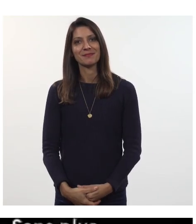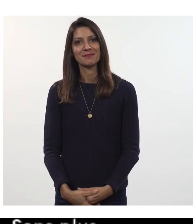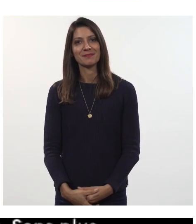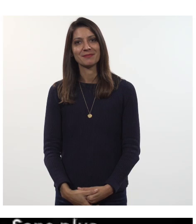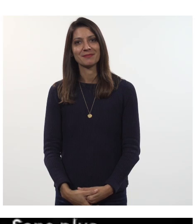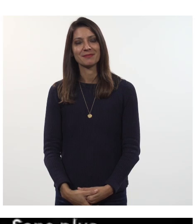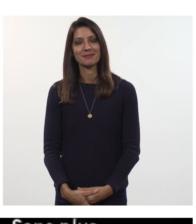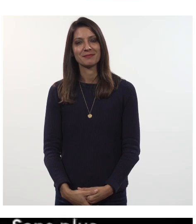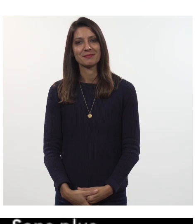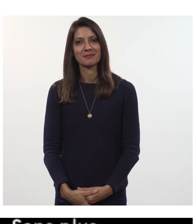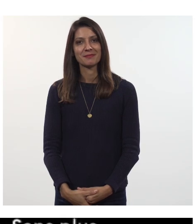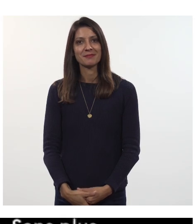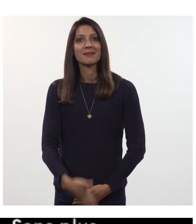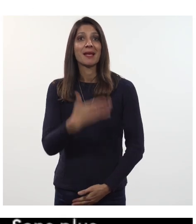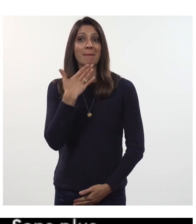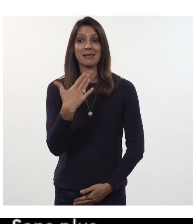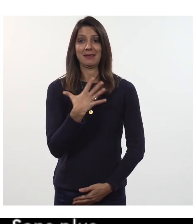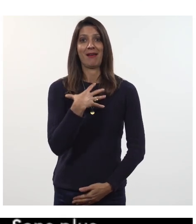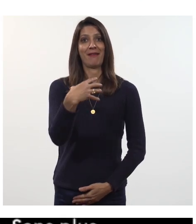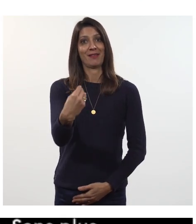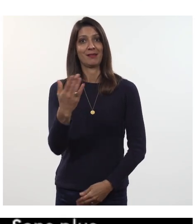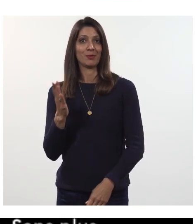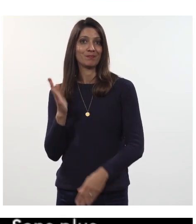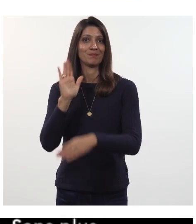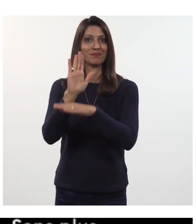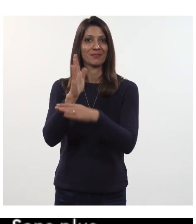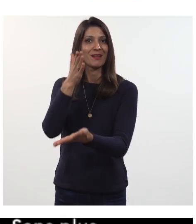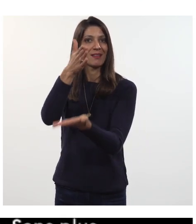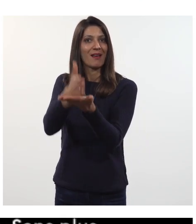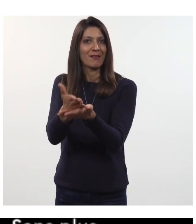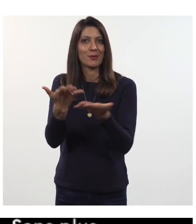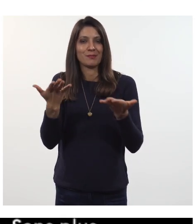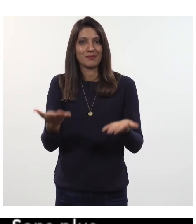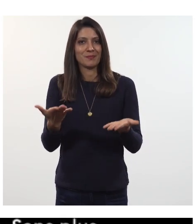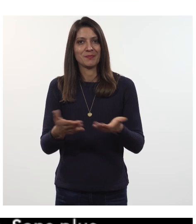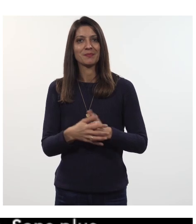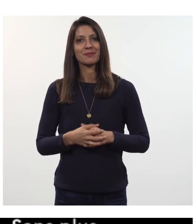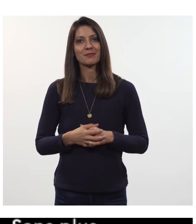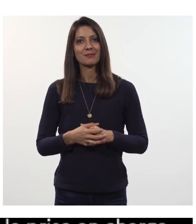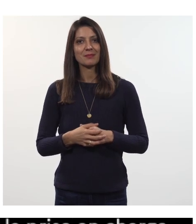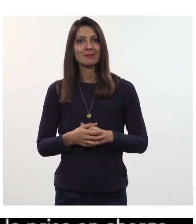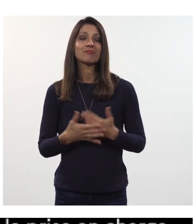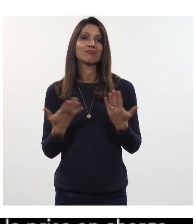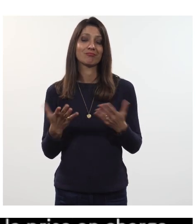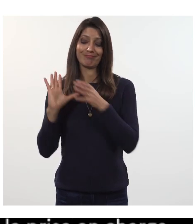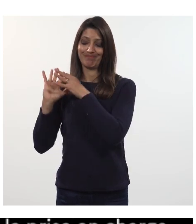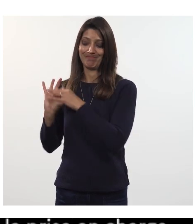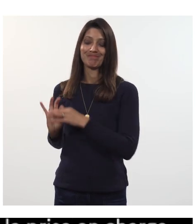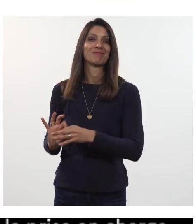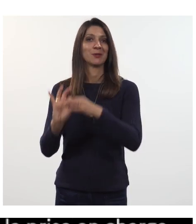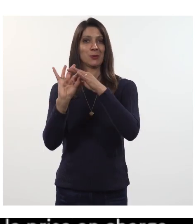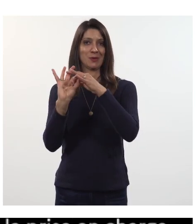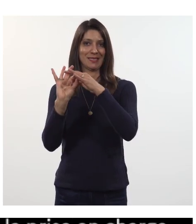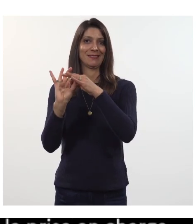Merci de m'avoir sollicité pour intervenir lors de ce webinaire. Donc, moi, je vais faire la suite, en effet, par rapport à